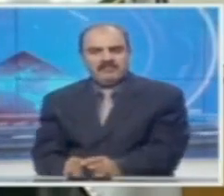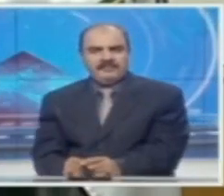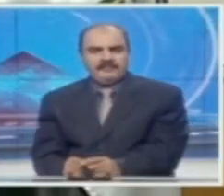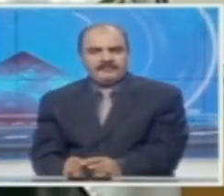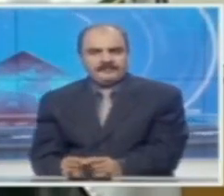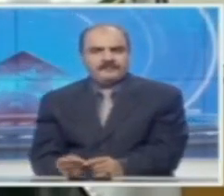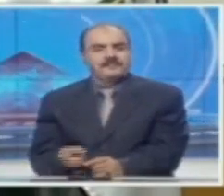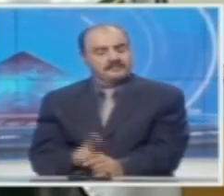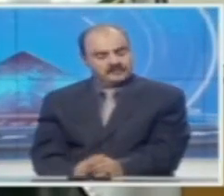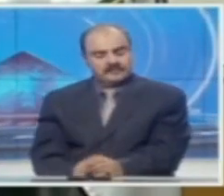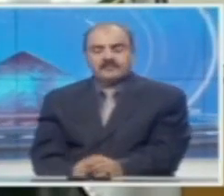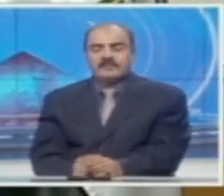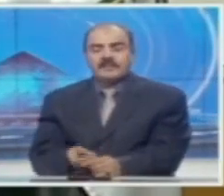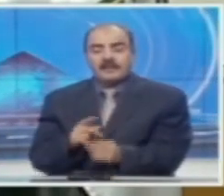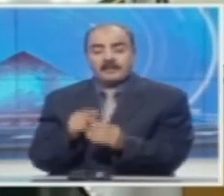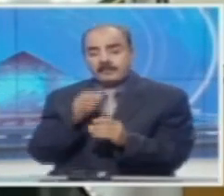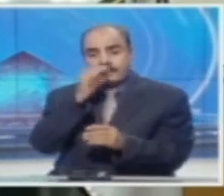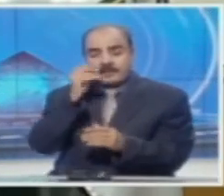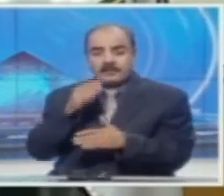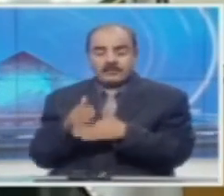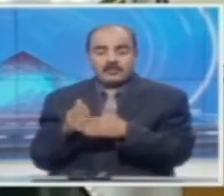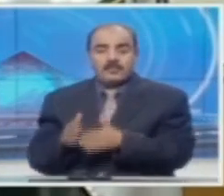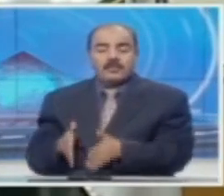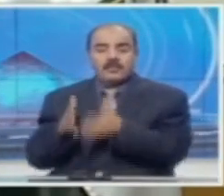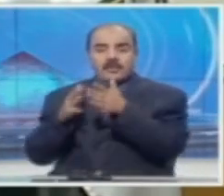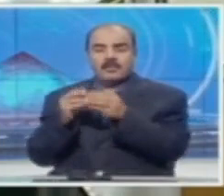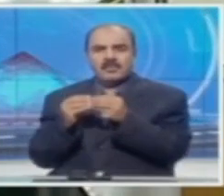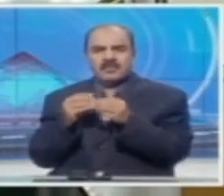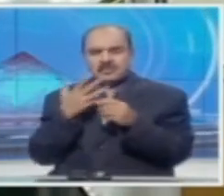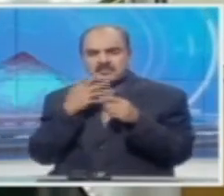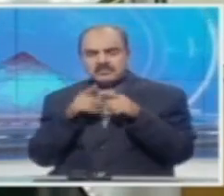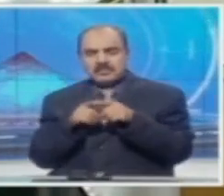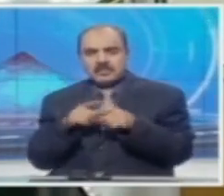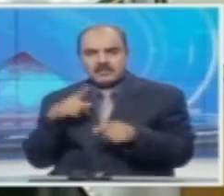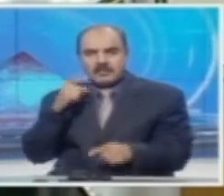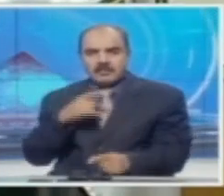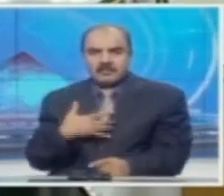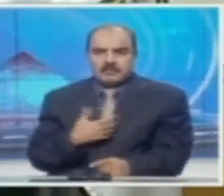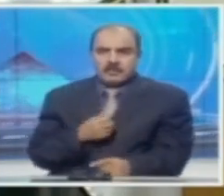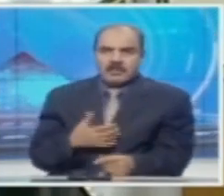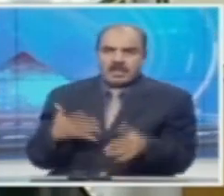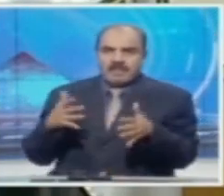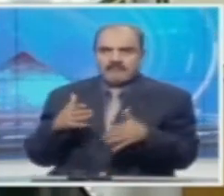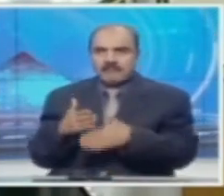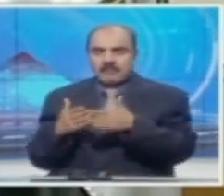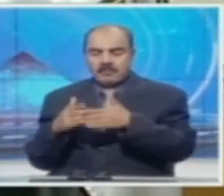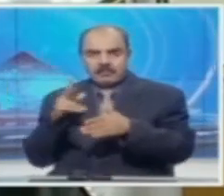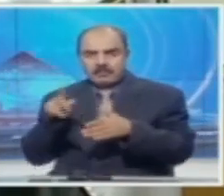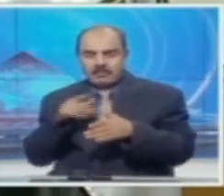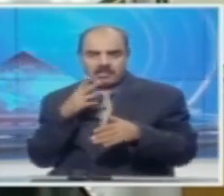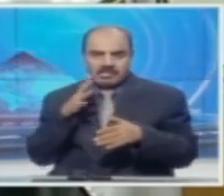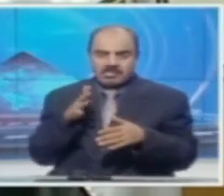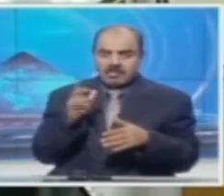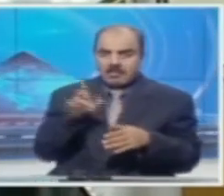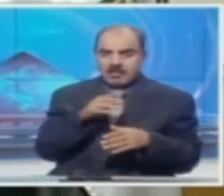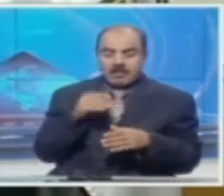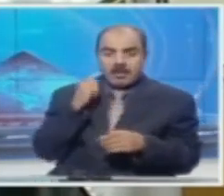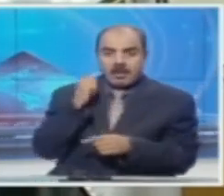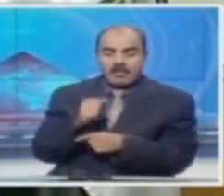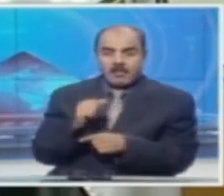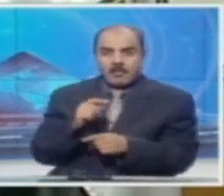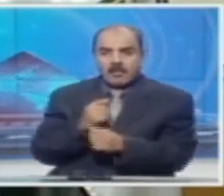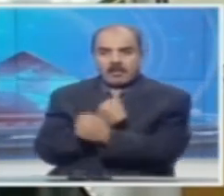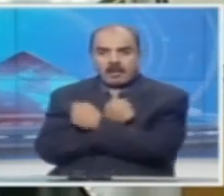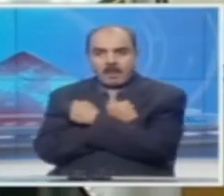التقنين الخاص إذا كان هذا البناء يخل بالسلامة الإنشائية أو إذا كان في التعدي على المناطق